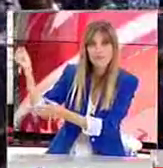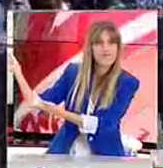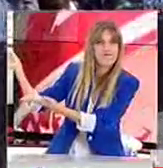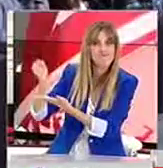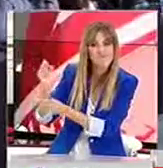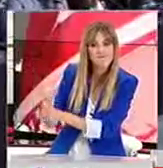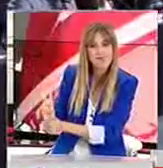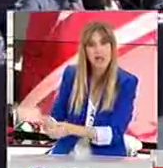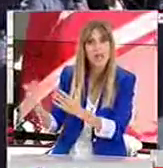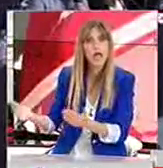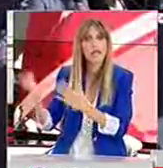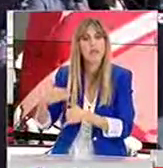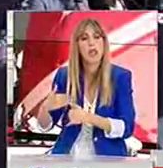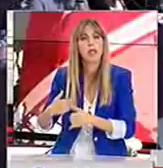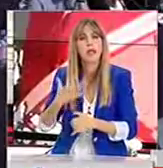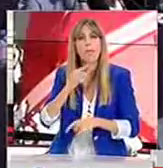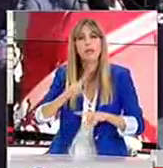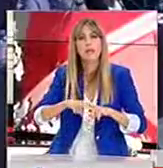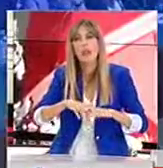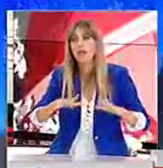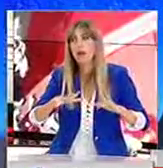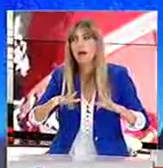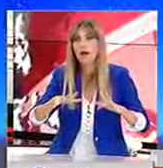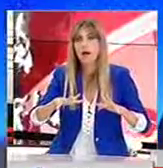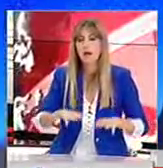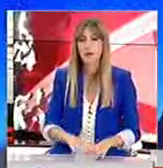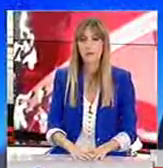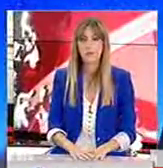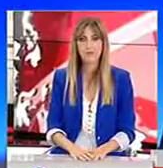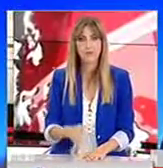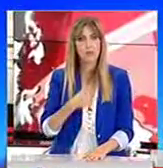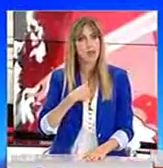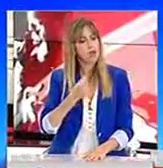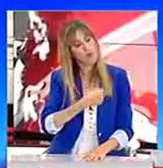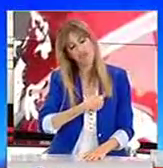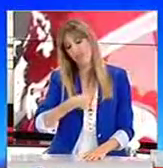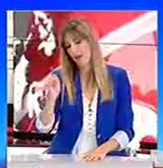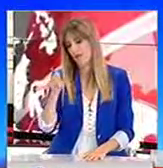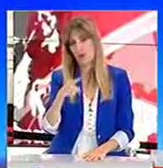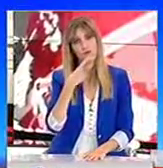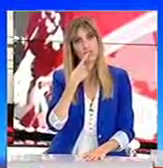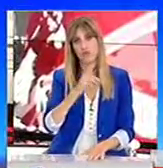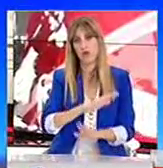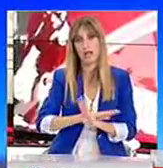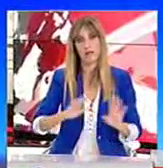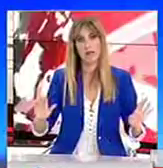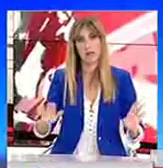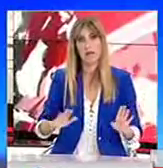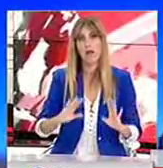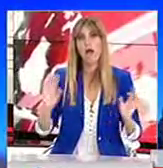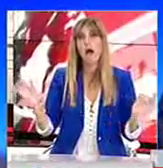Θα μου επιτρέπετε να διαφωνήσω μαζί σας ότι μια πιθανή προσφυγή σε επιστολιπτική γραμμή θα διασφάλιζε τον ιδιωτικό τομέα.